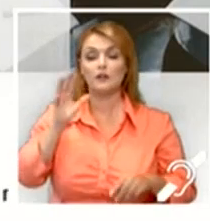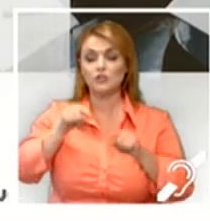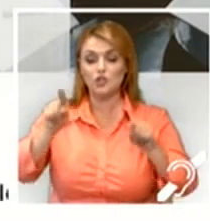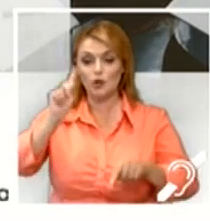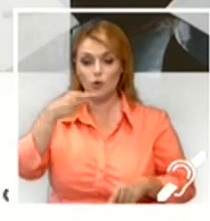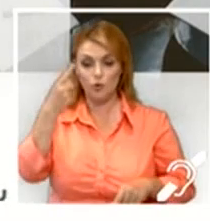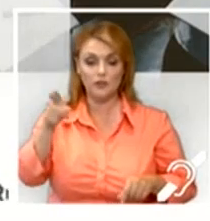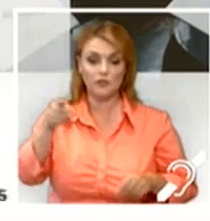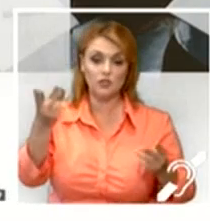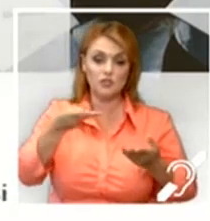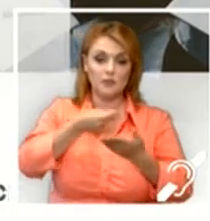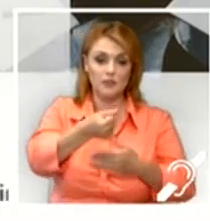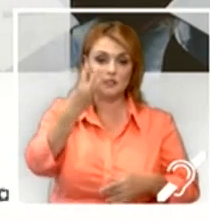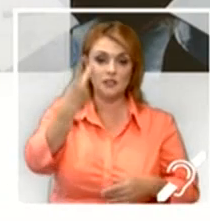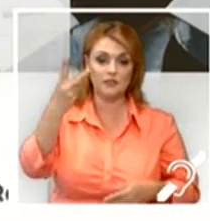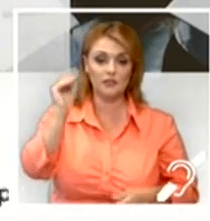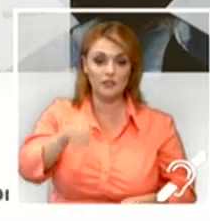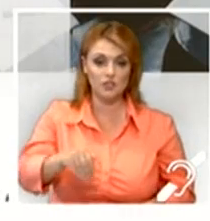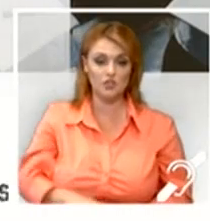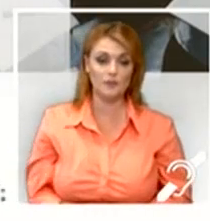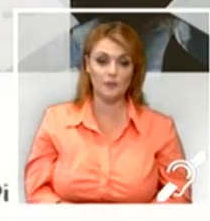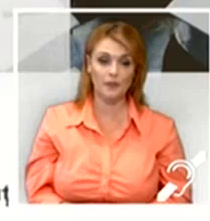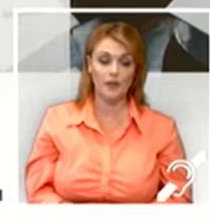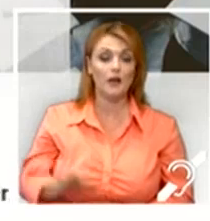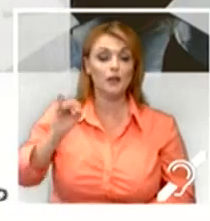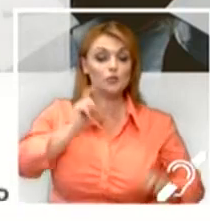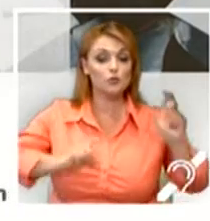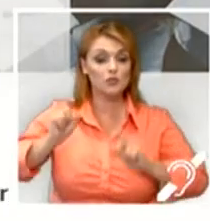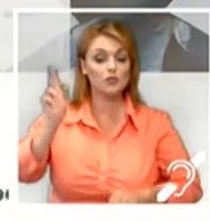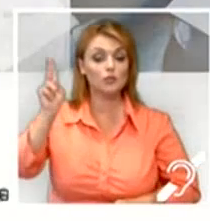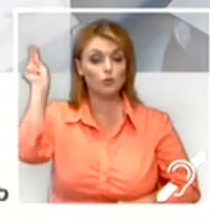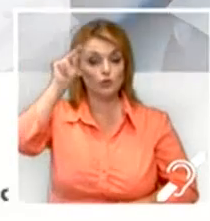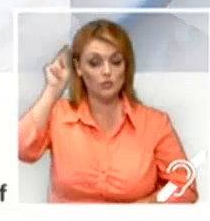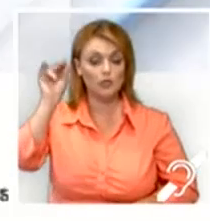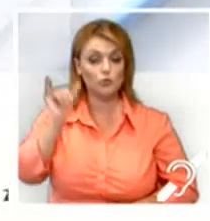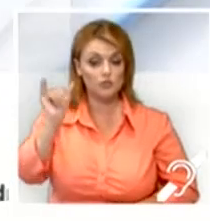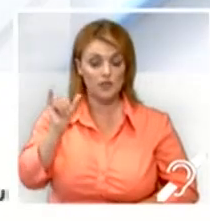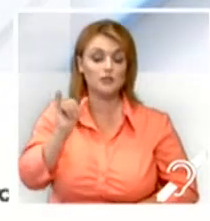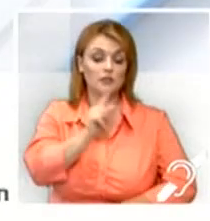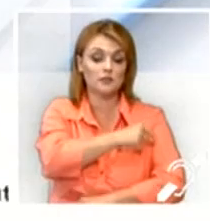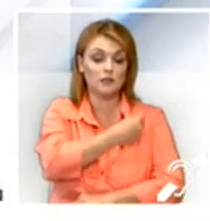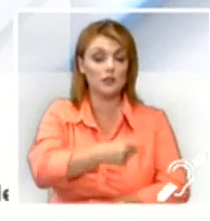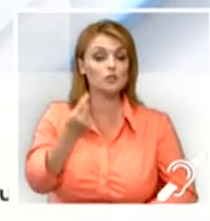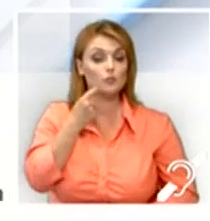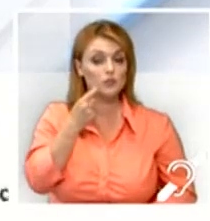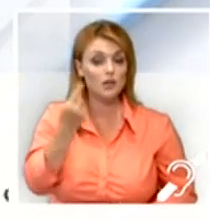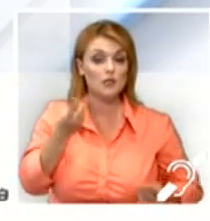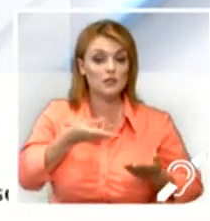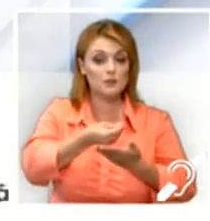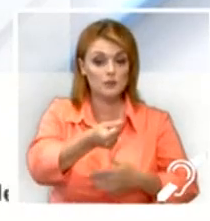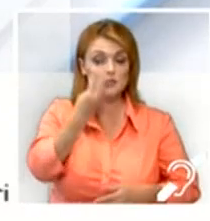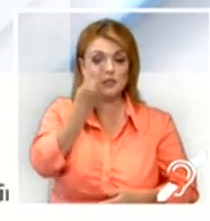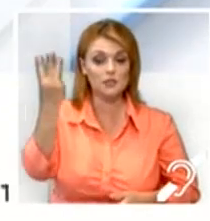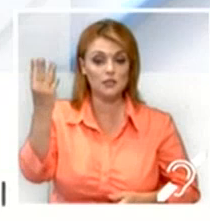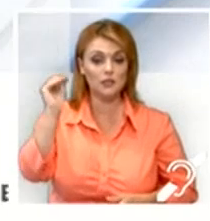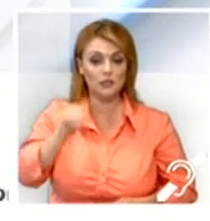de 32.200 de lei. Studenții care vor să-și facă studiile în stomatologie vor trebui să